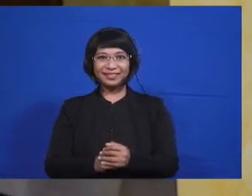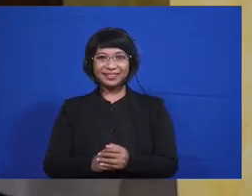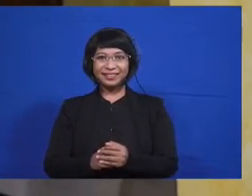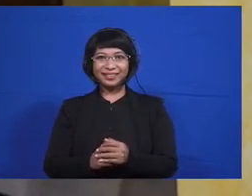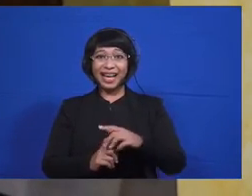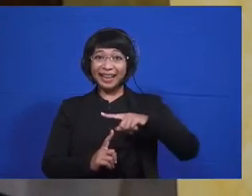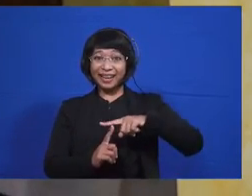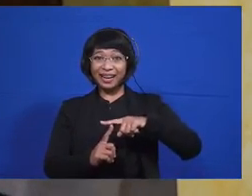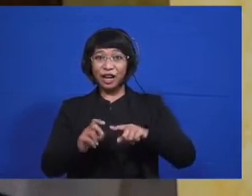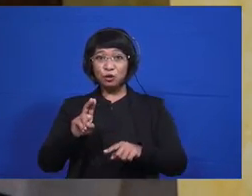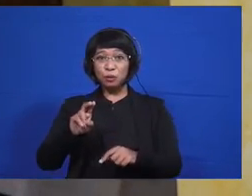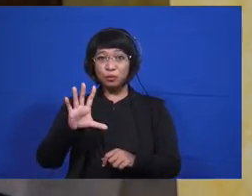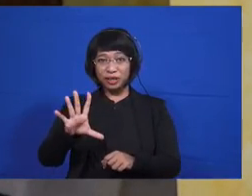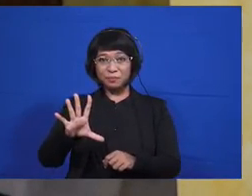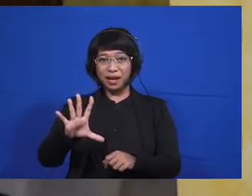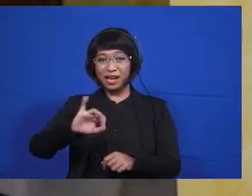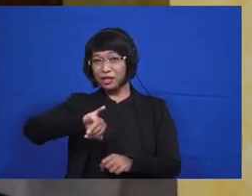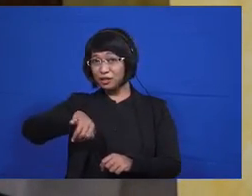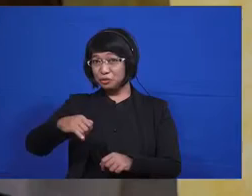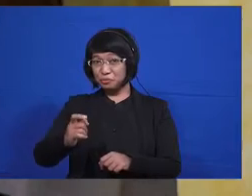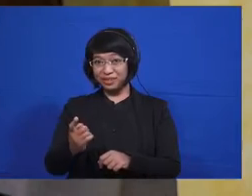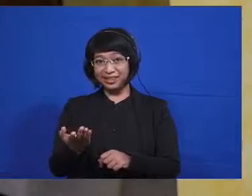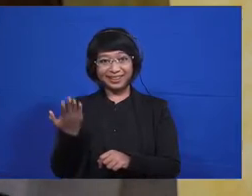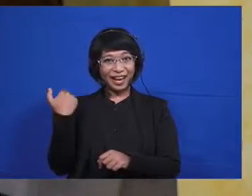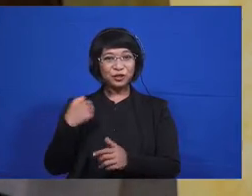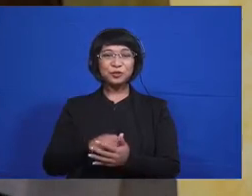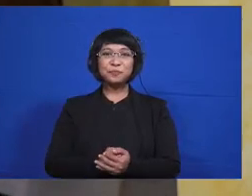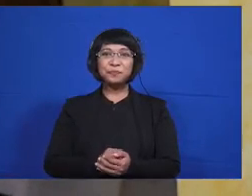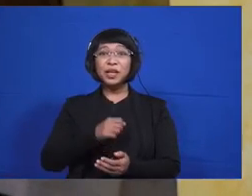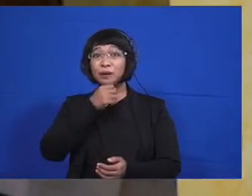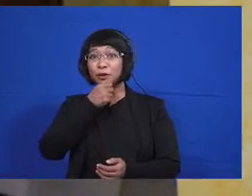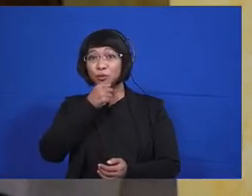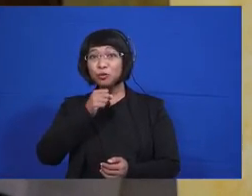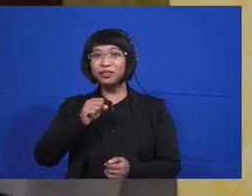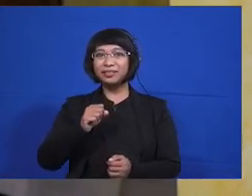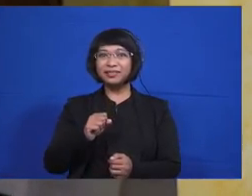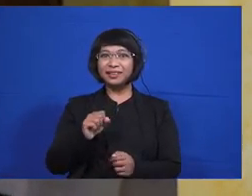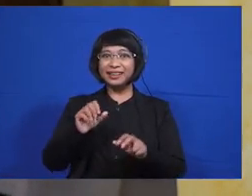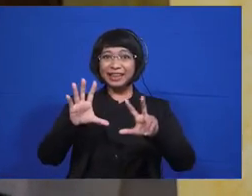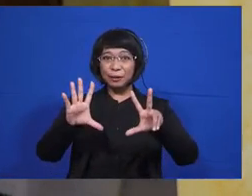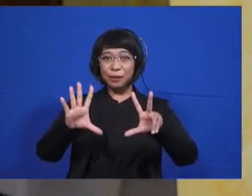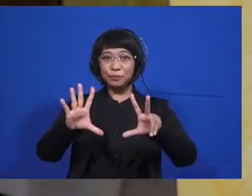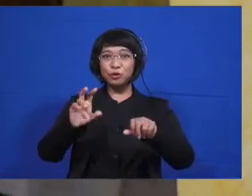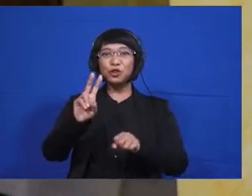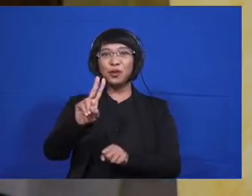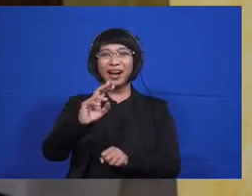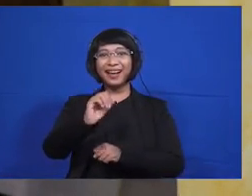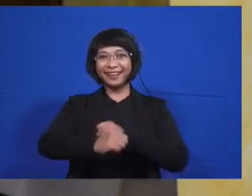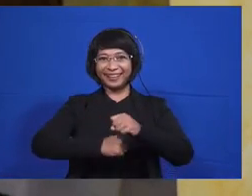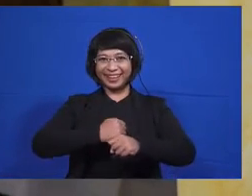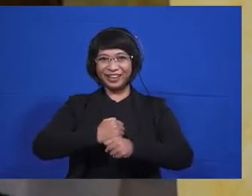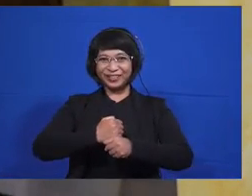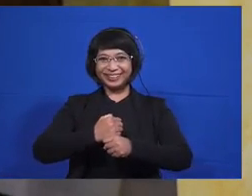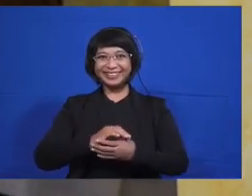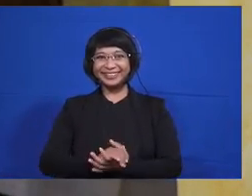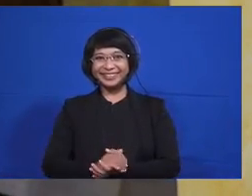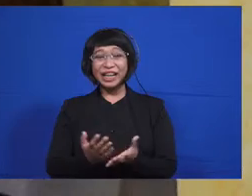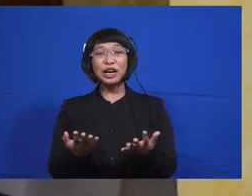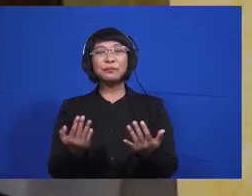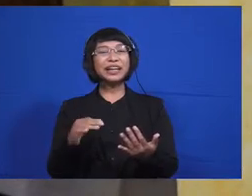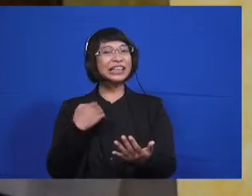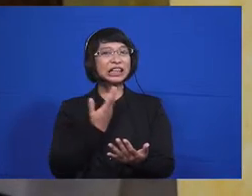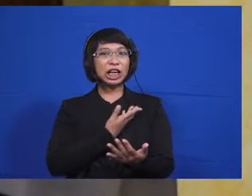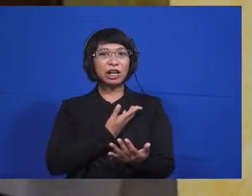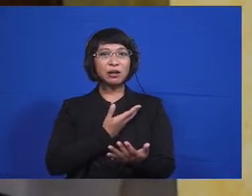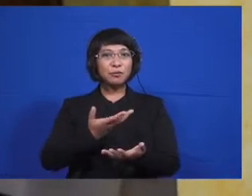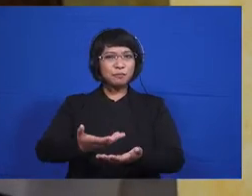25 Juni yang lalu genap berusia 82 tahun. Mari kita bawa